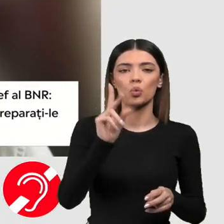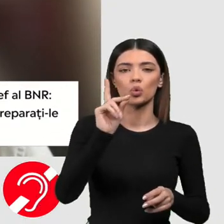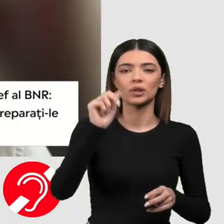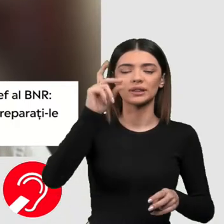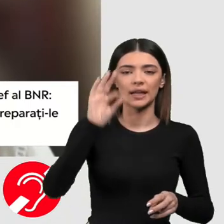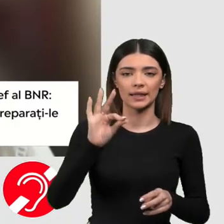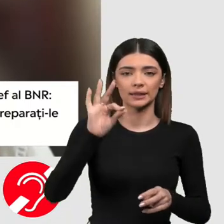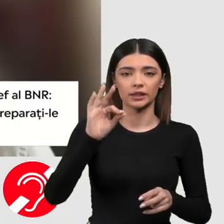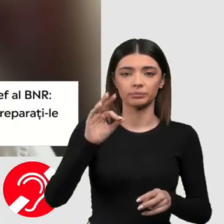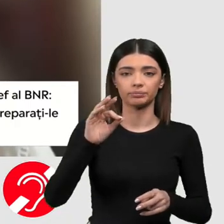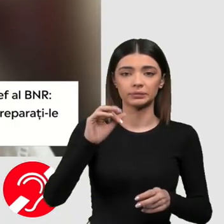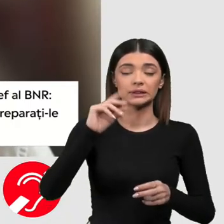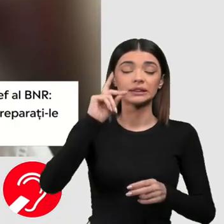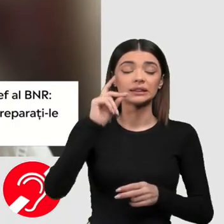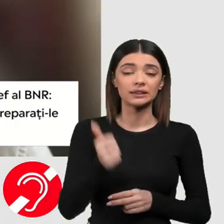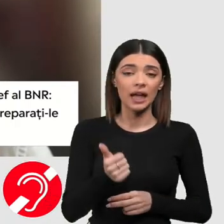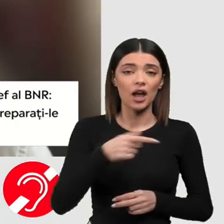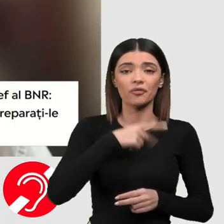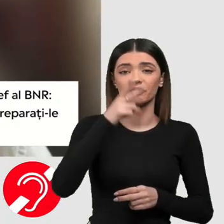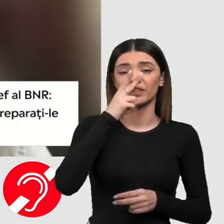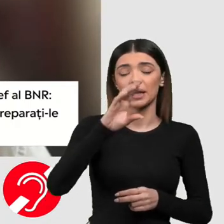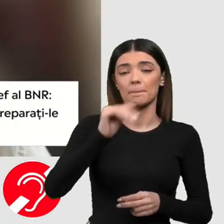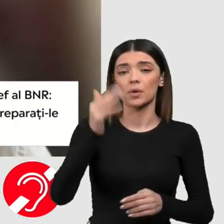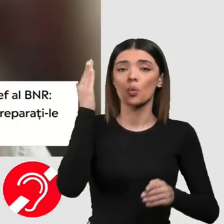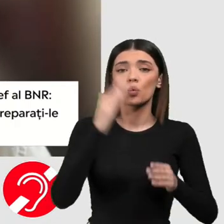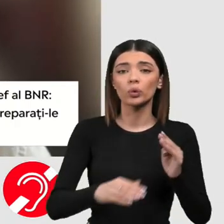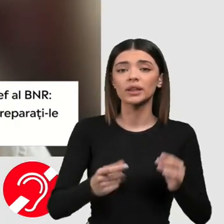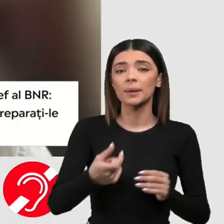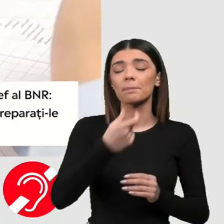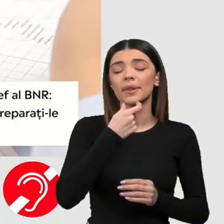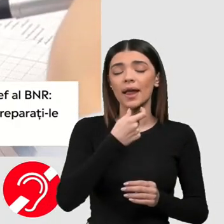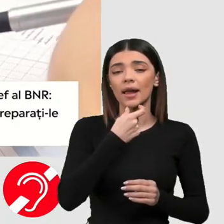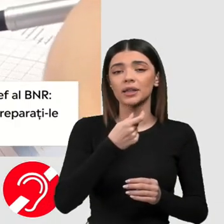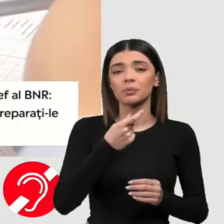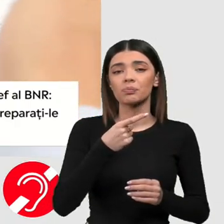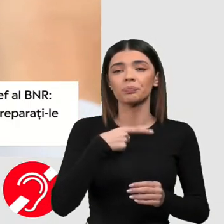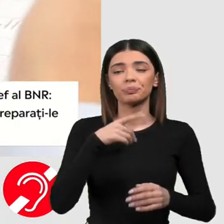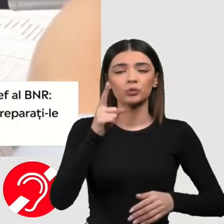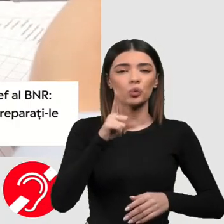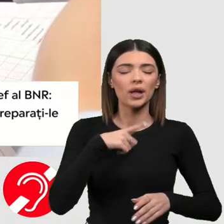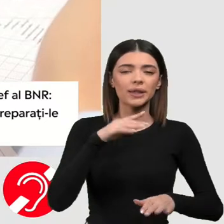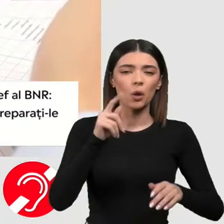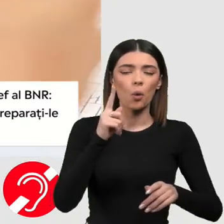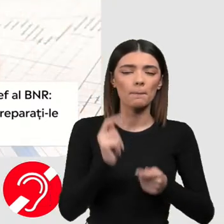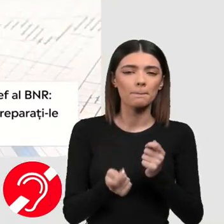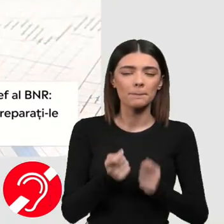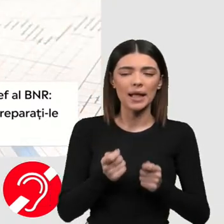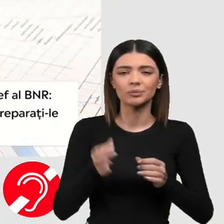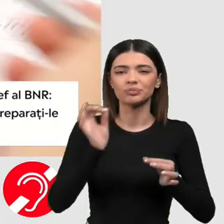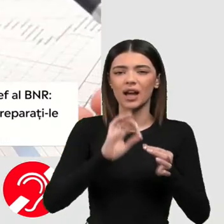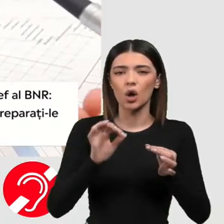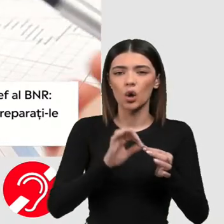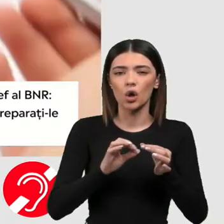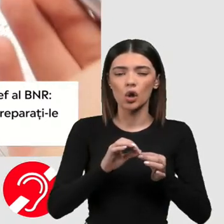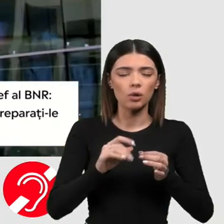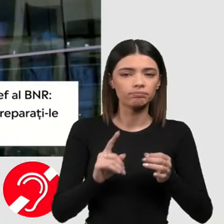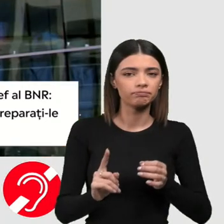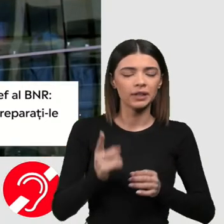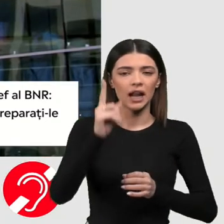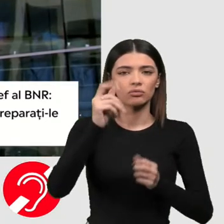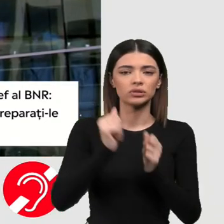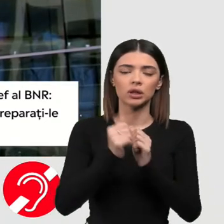Ori, da, având în vedere că în ultimii ani dezechilibrele economice au fost destul de mari,